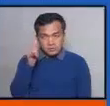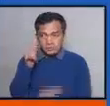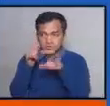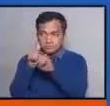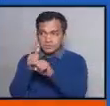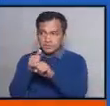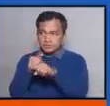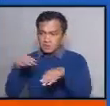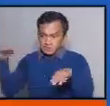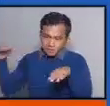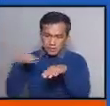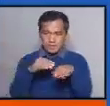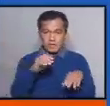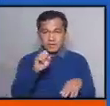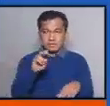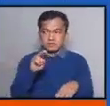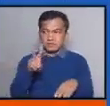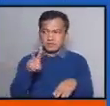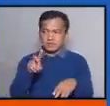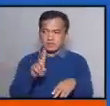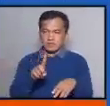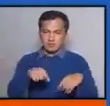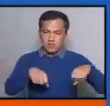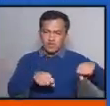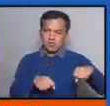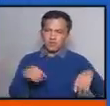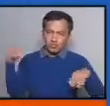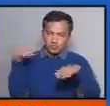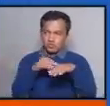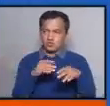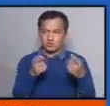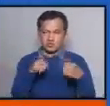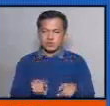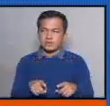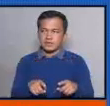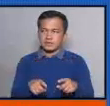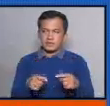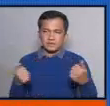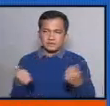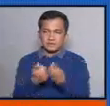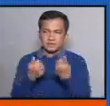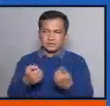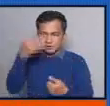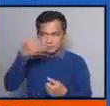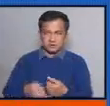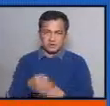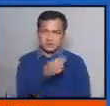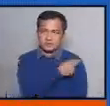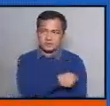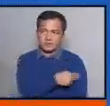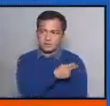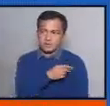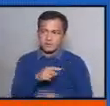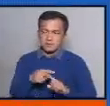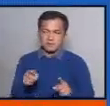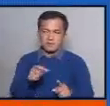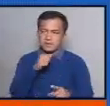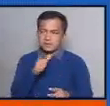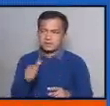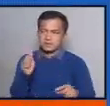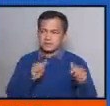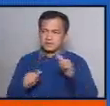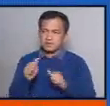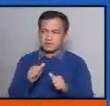kotenaksyon ang pagbangga ng SUV sa isang motorsiklo. Nangyari ang aksidente sa tapat ng ospital